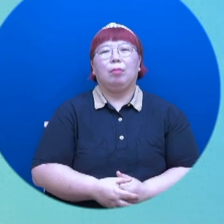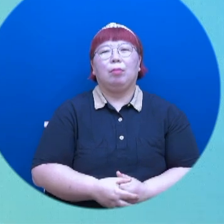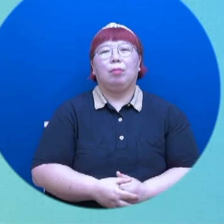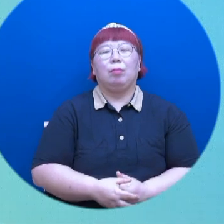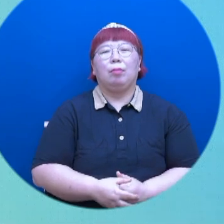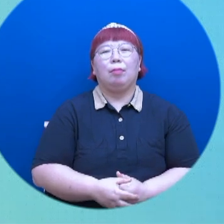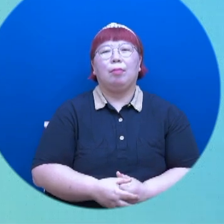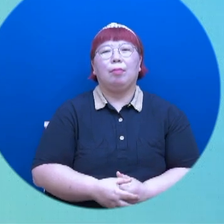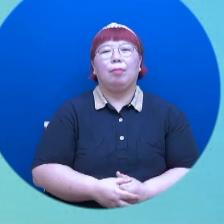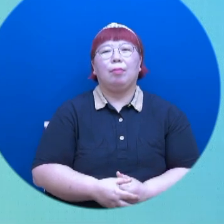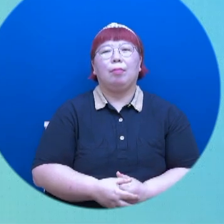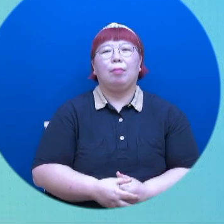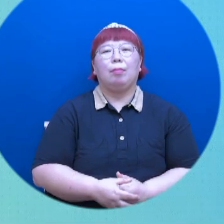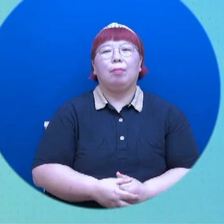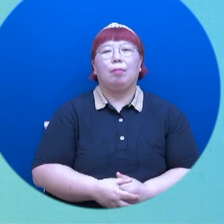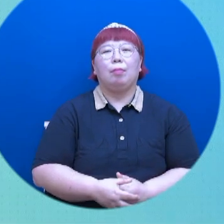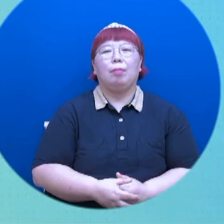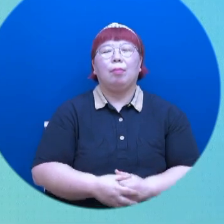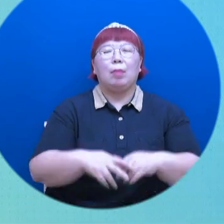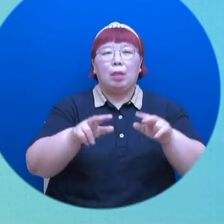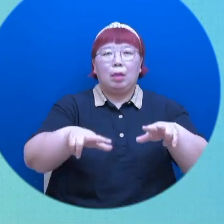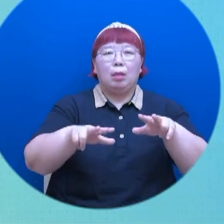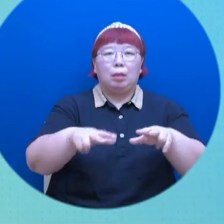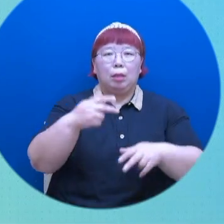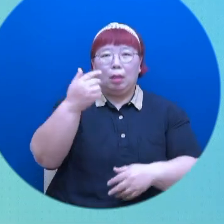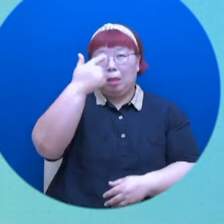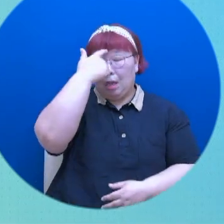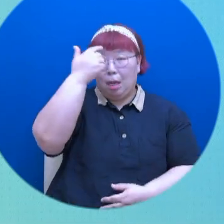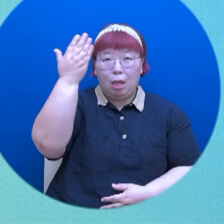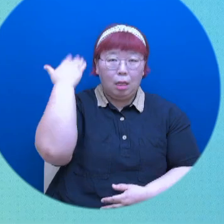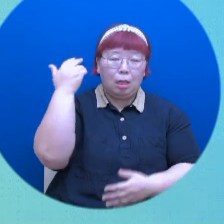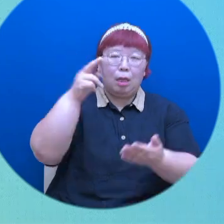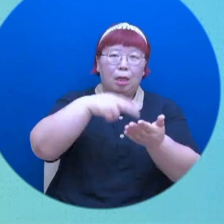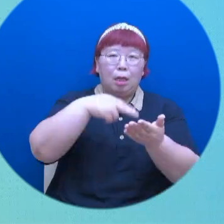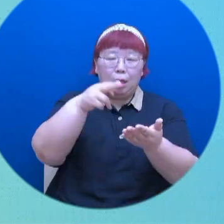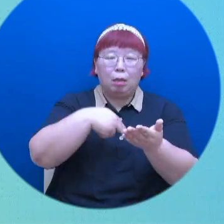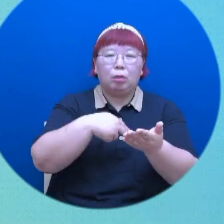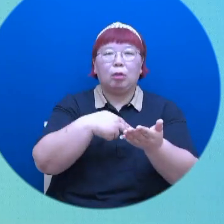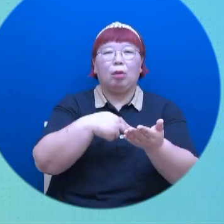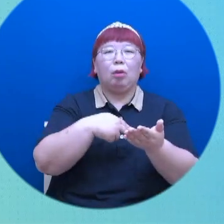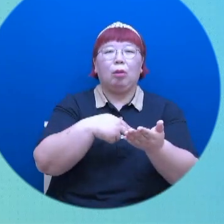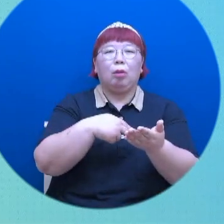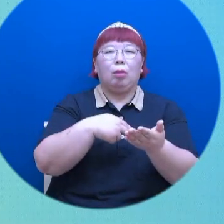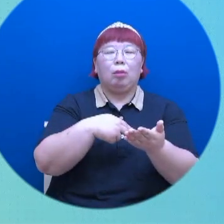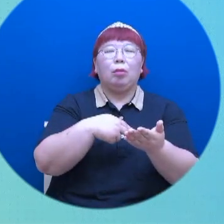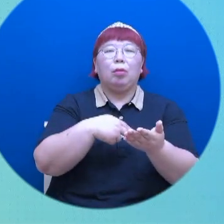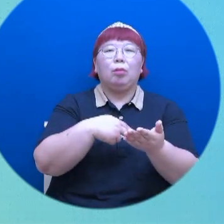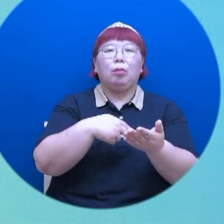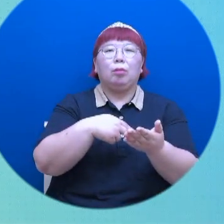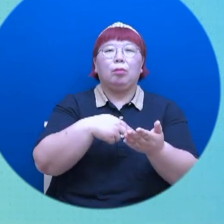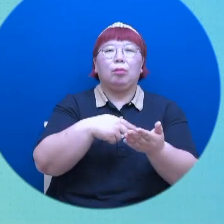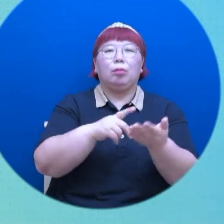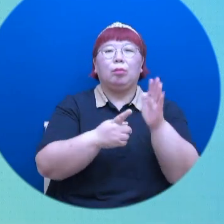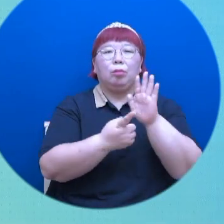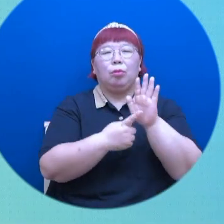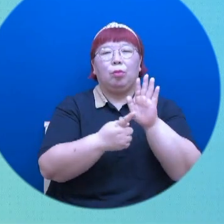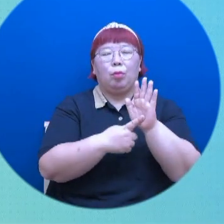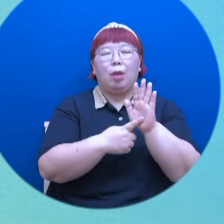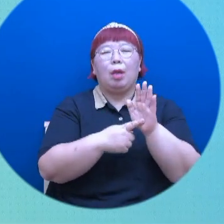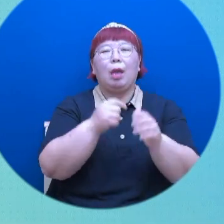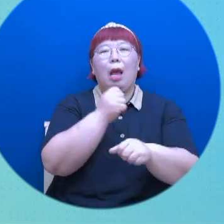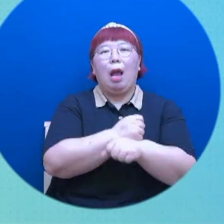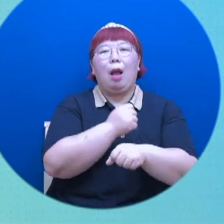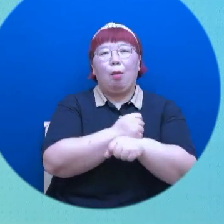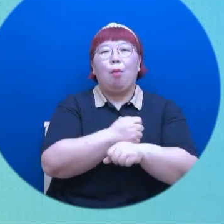이제 제가 예전에 읽었던 글 하나를 읽으면서 설교를